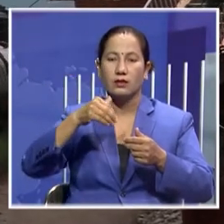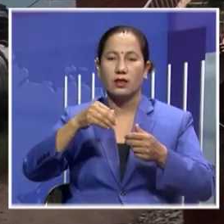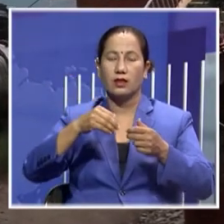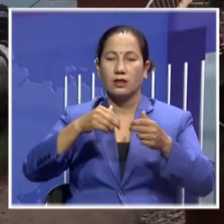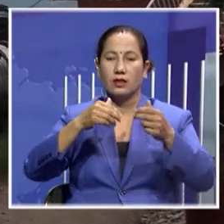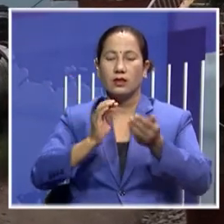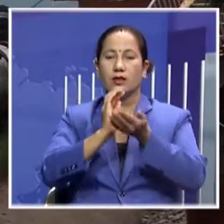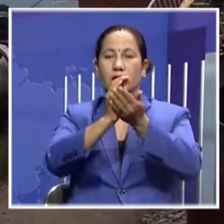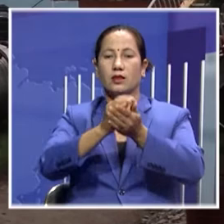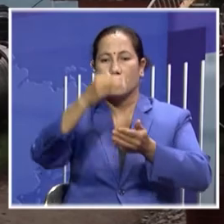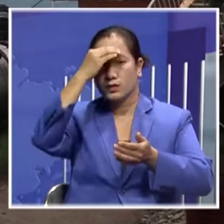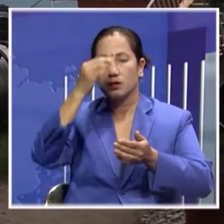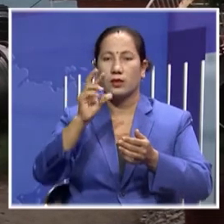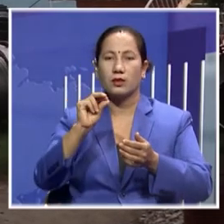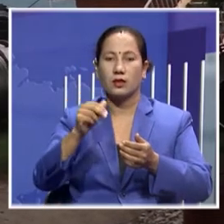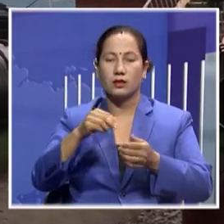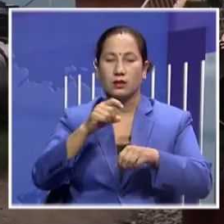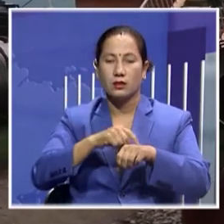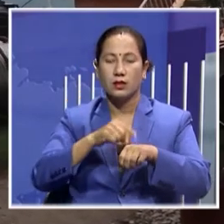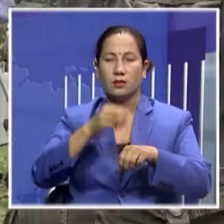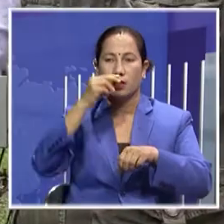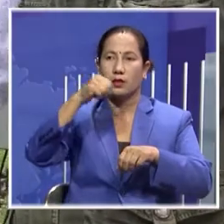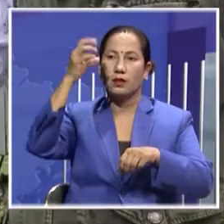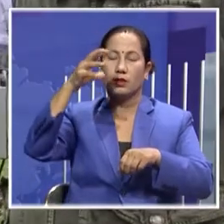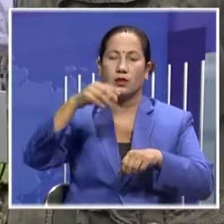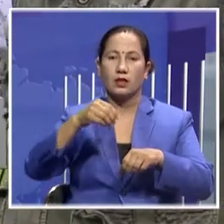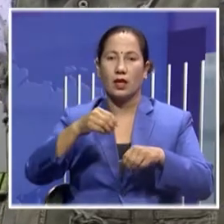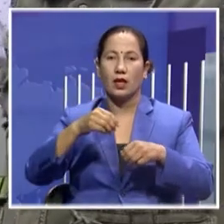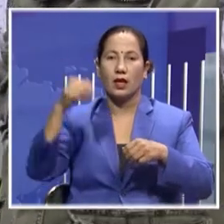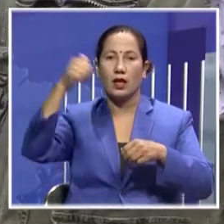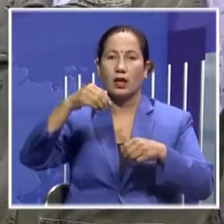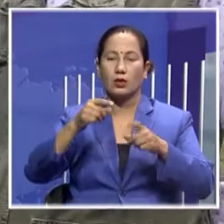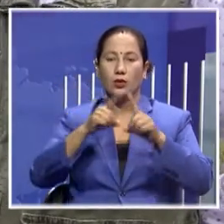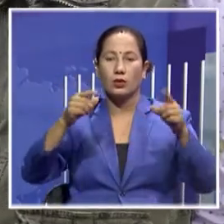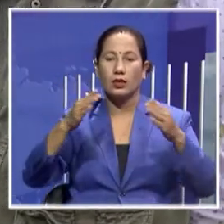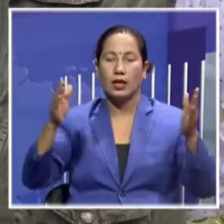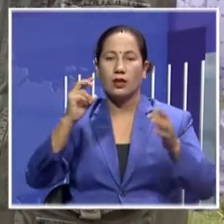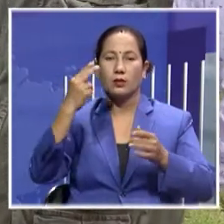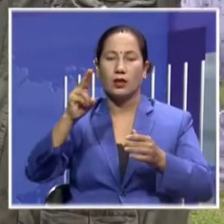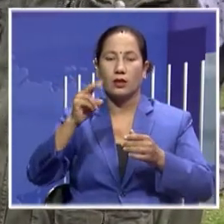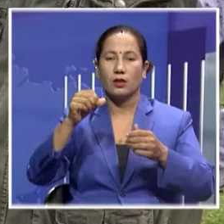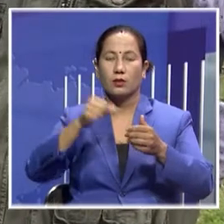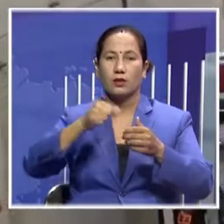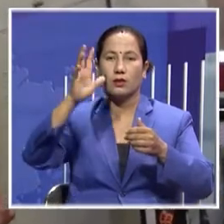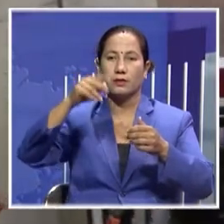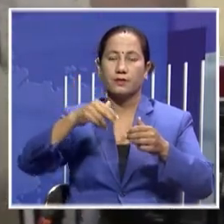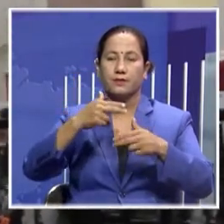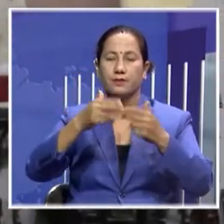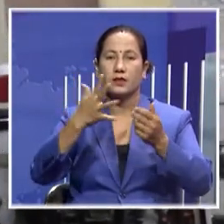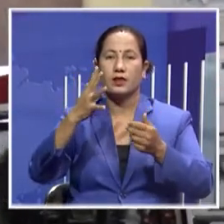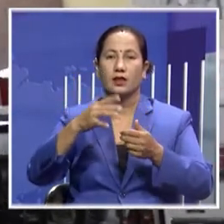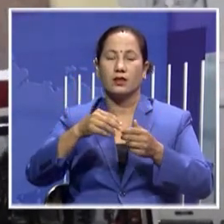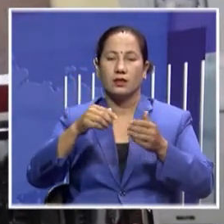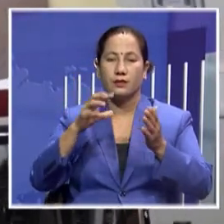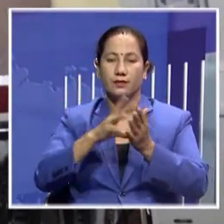सेवाग्राही समस्यामा परेका छन्। समय समयको बर्सात र लाइनको दूरी टाढा भएकाले विद्युत सेवा अनियमित हुन थालेको हो। जिल्ला